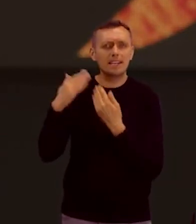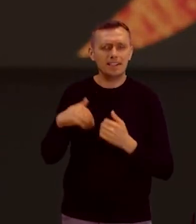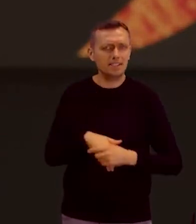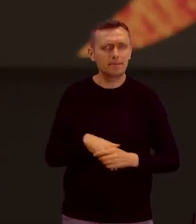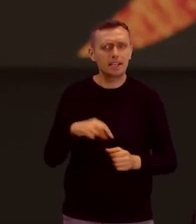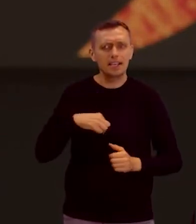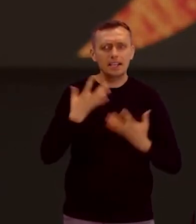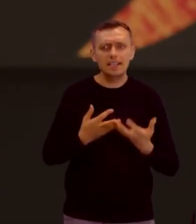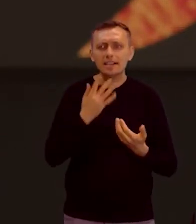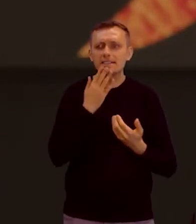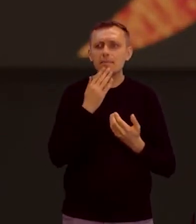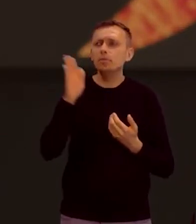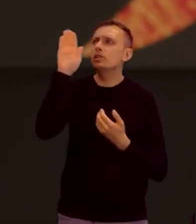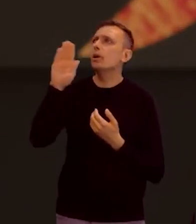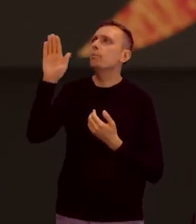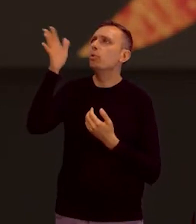stosunku do dzieci,